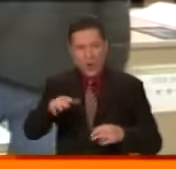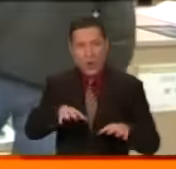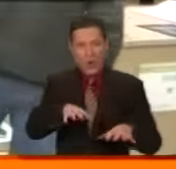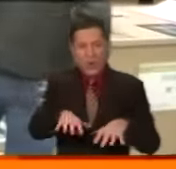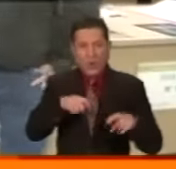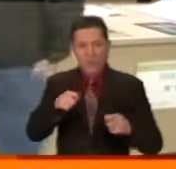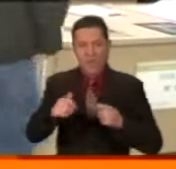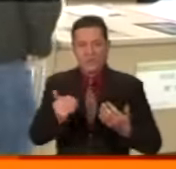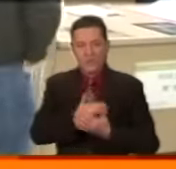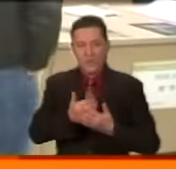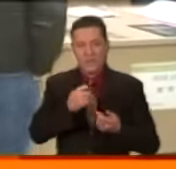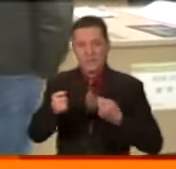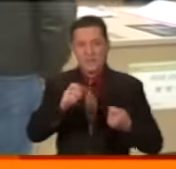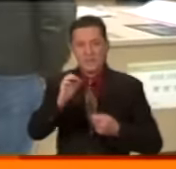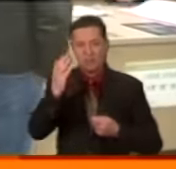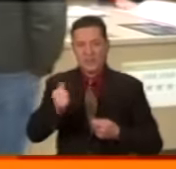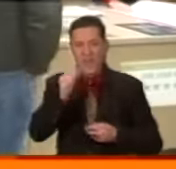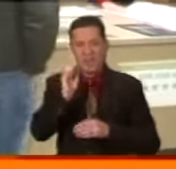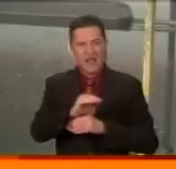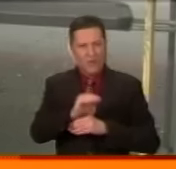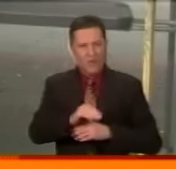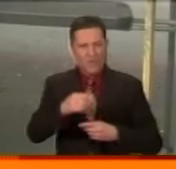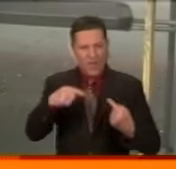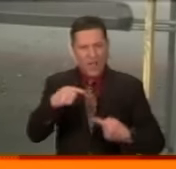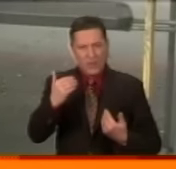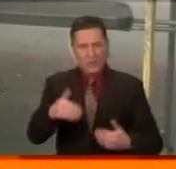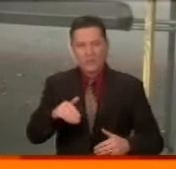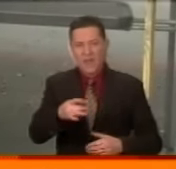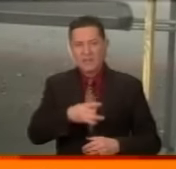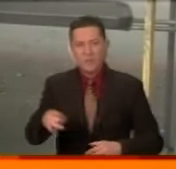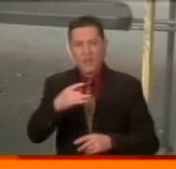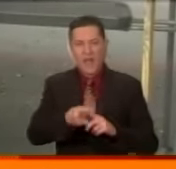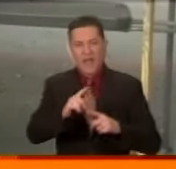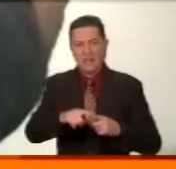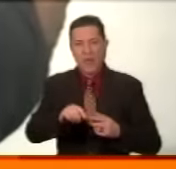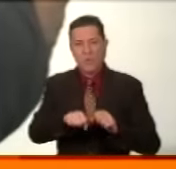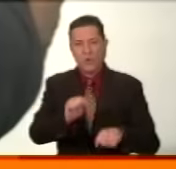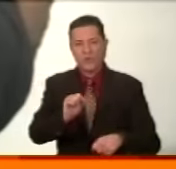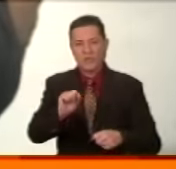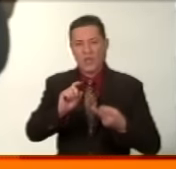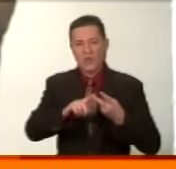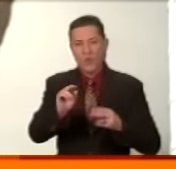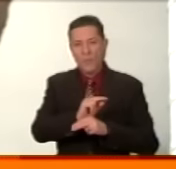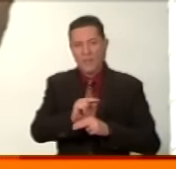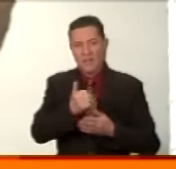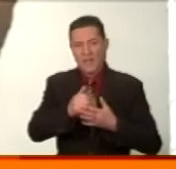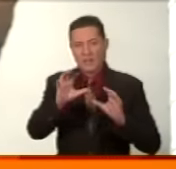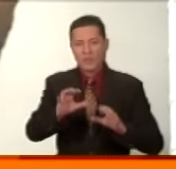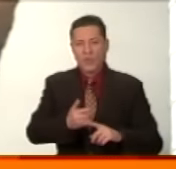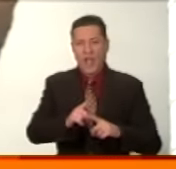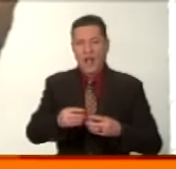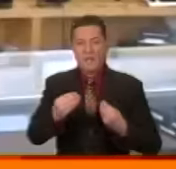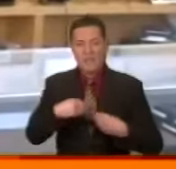президента США вже скритикували його опоненти-республіканці. Мовляв, це порушення другої поправки Конституції, яка надає право